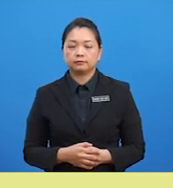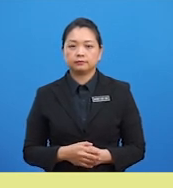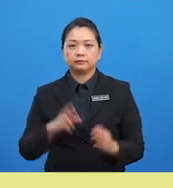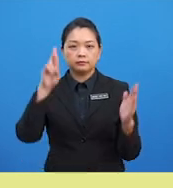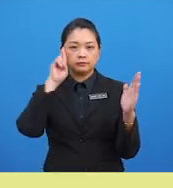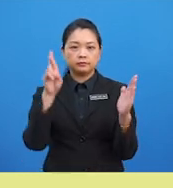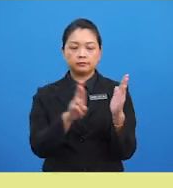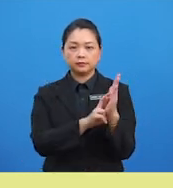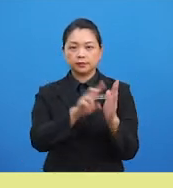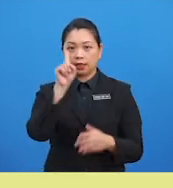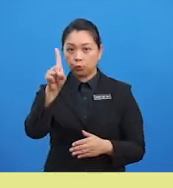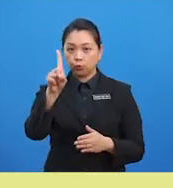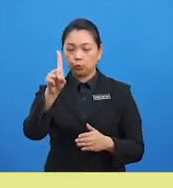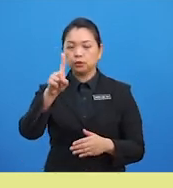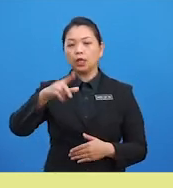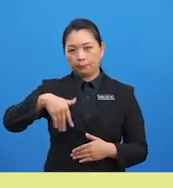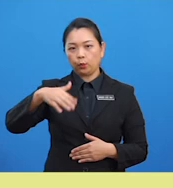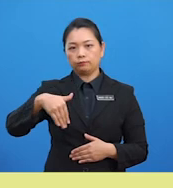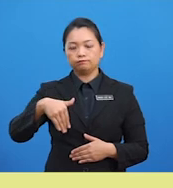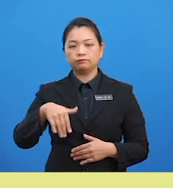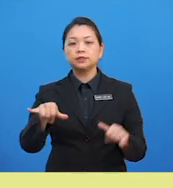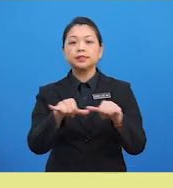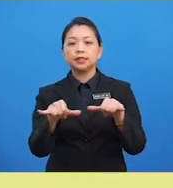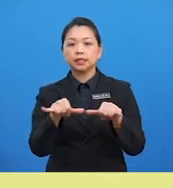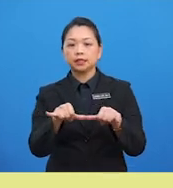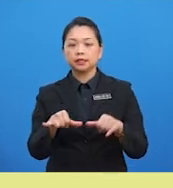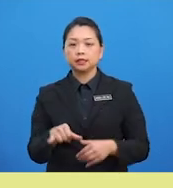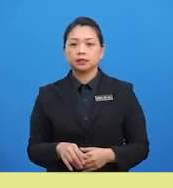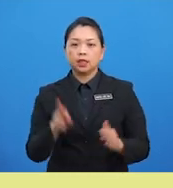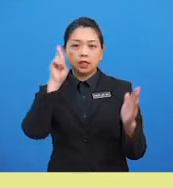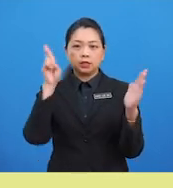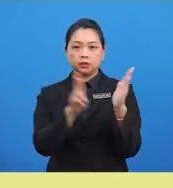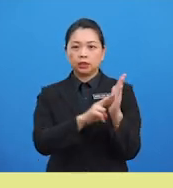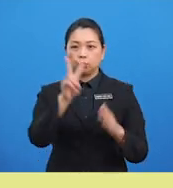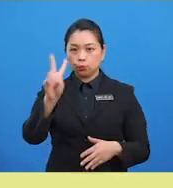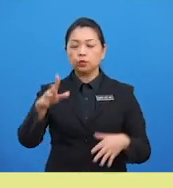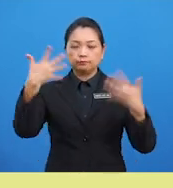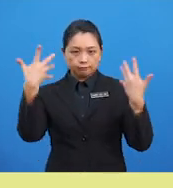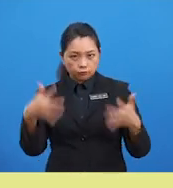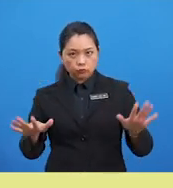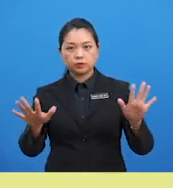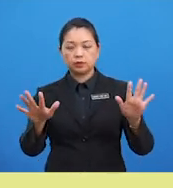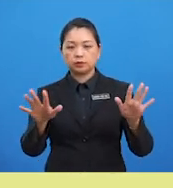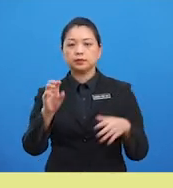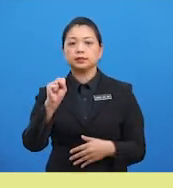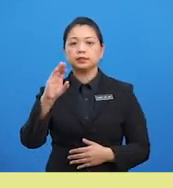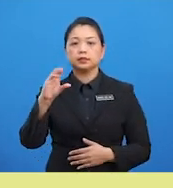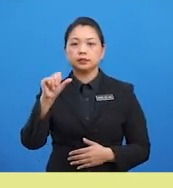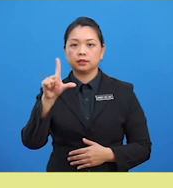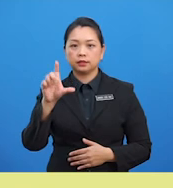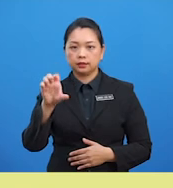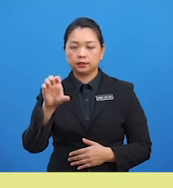Rajah 1 sebelum scale. Rajah 2 selepas scale.